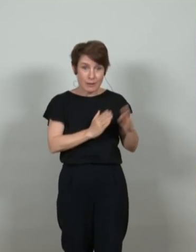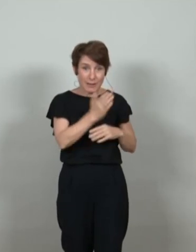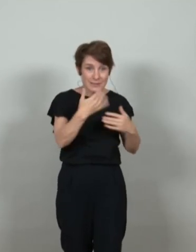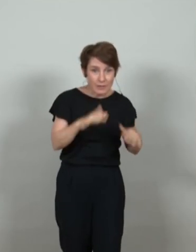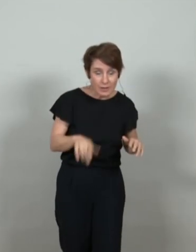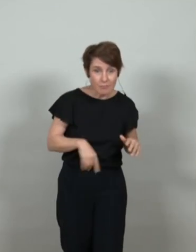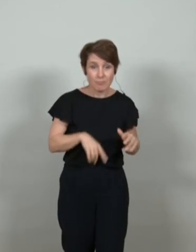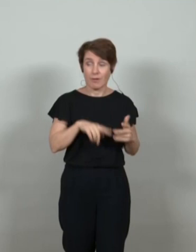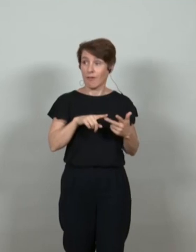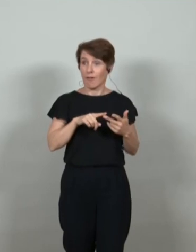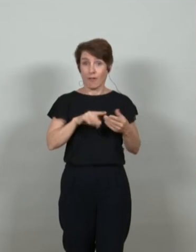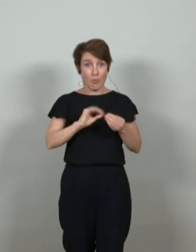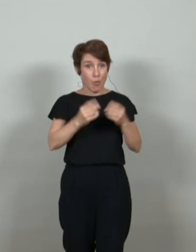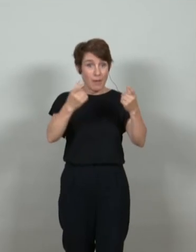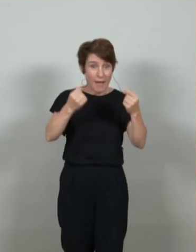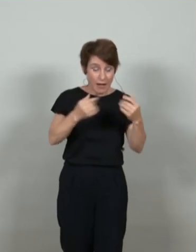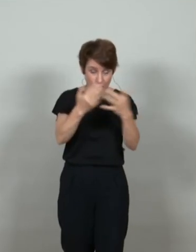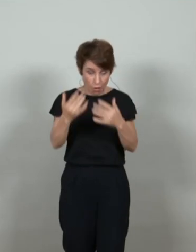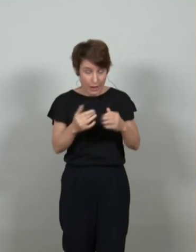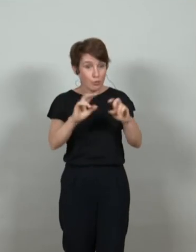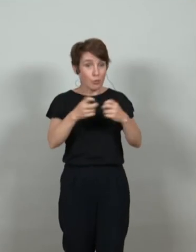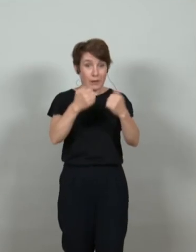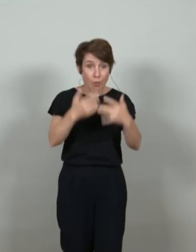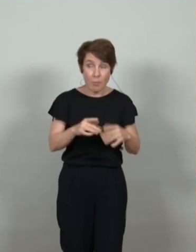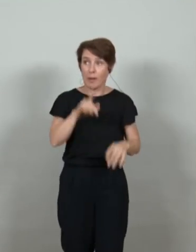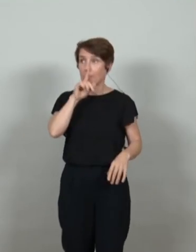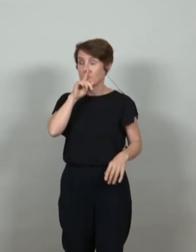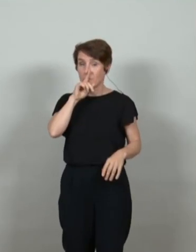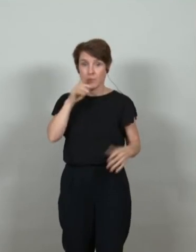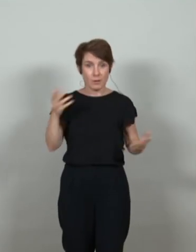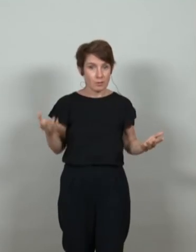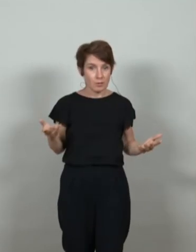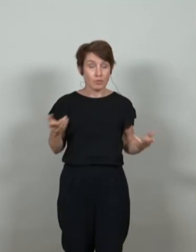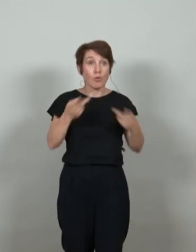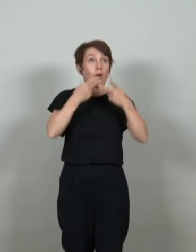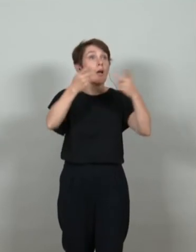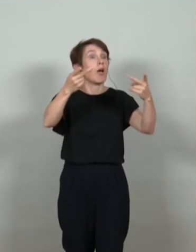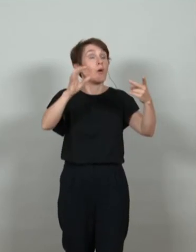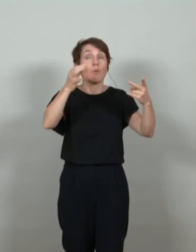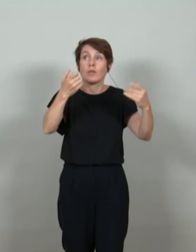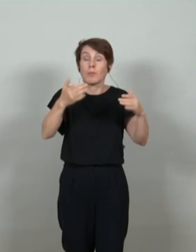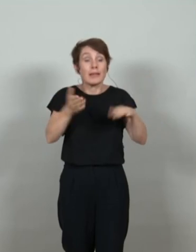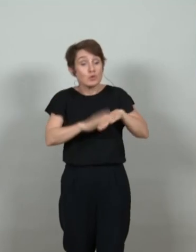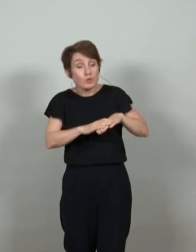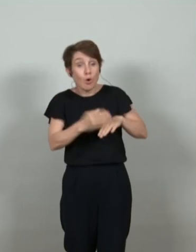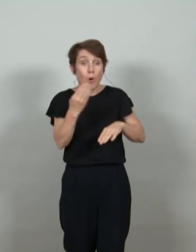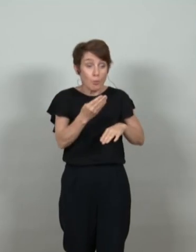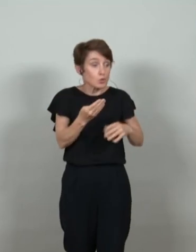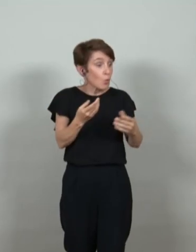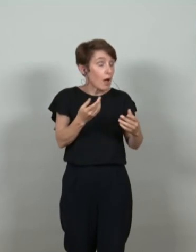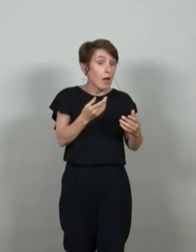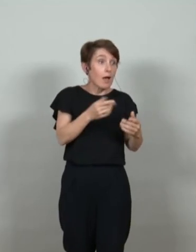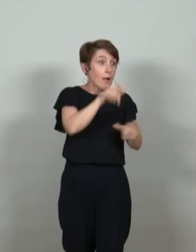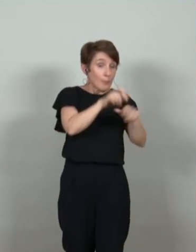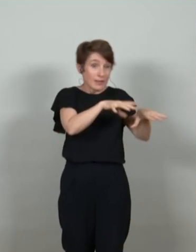quantifiés exprimer sous forme de vœux pieux une absence de chiffrage à force de mobilisation de ressources nécessaires qu'elle soit